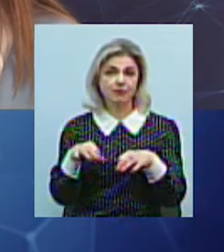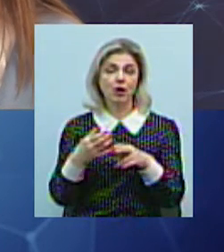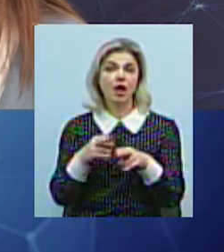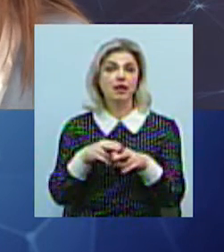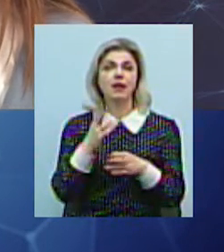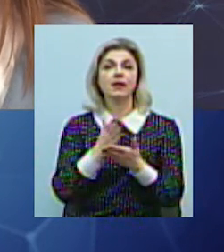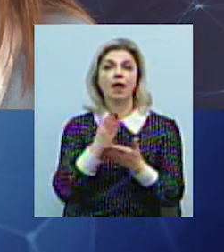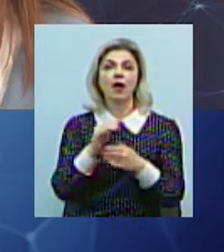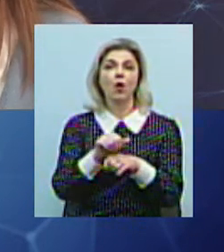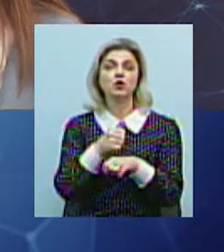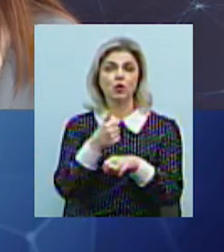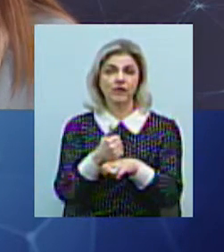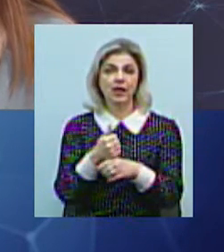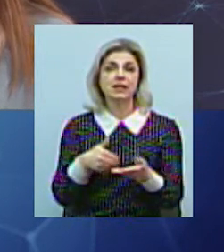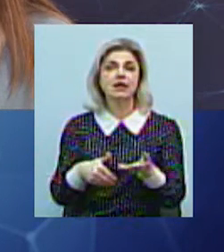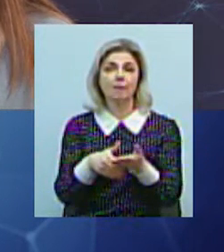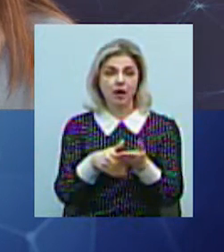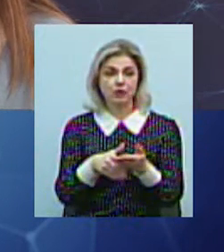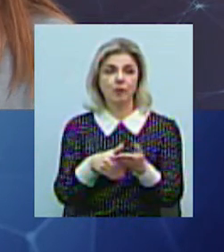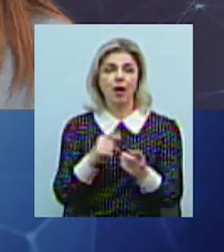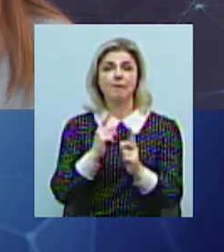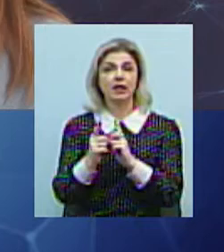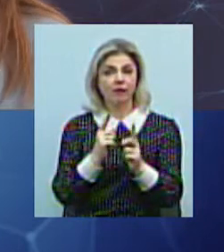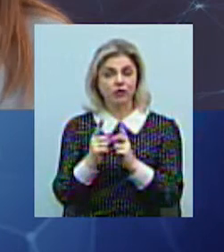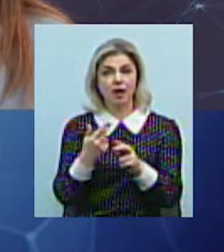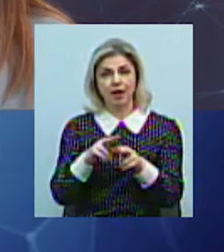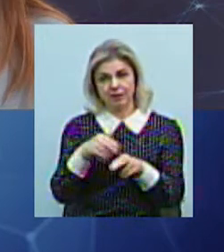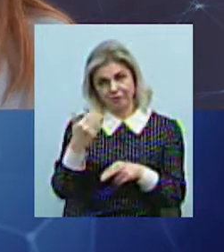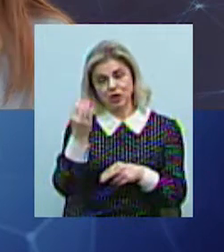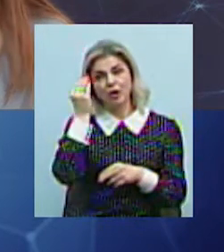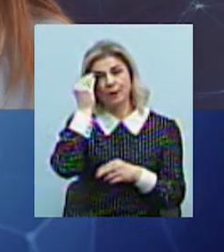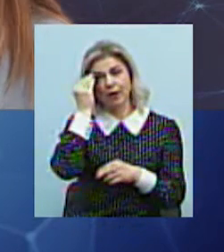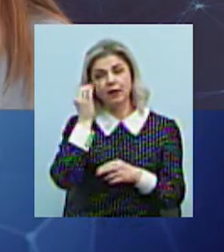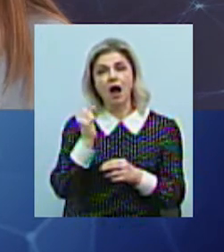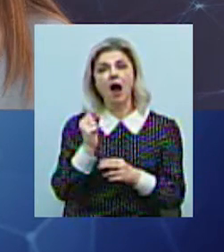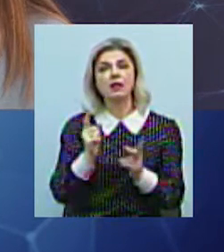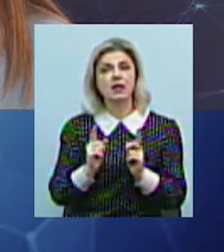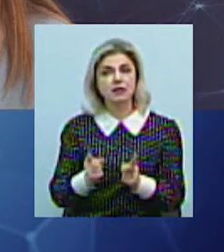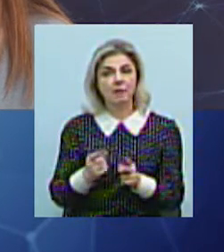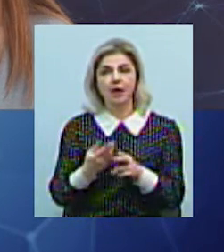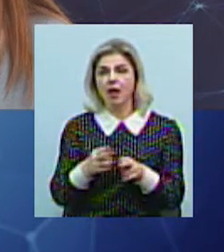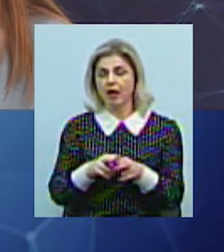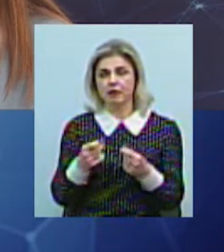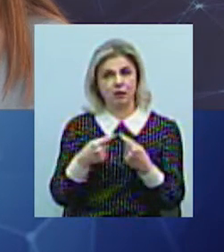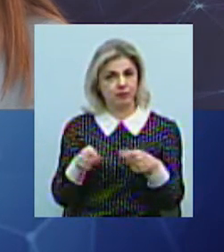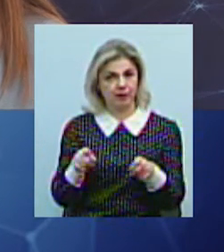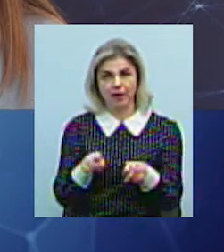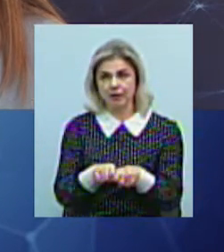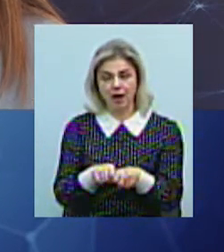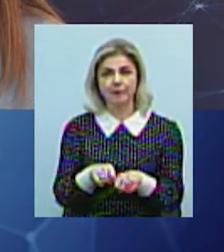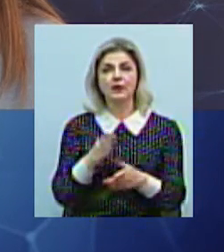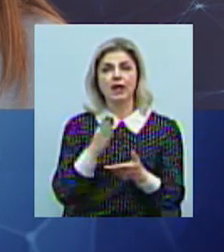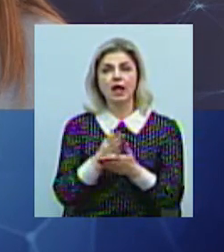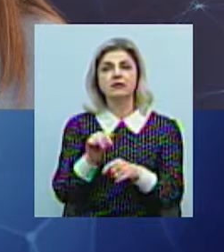засобом пересування. Це ваше мнение. Так, звичайно. На самом деле это совсем не так. Да. Существует основной